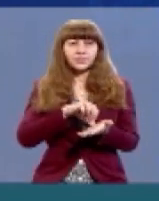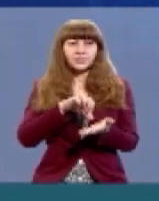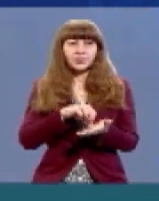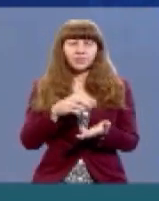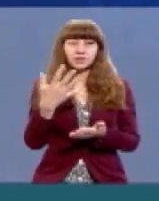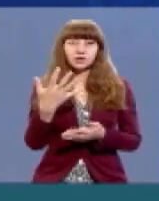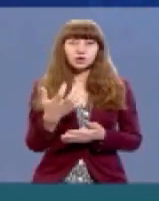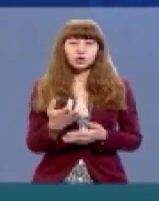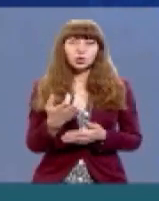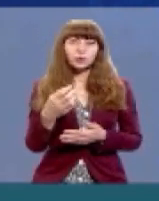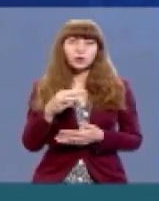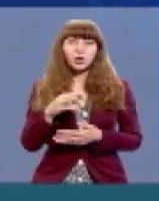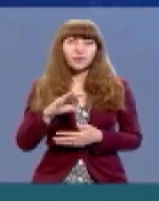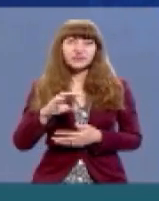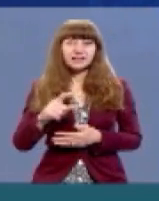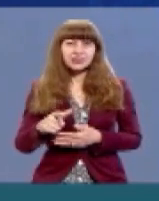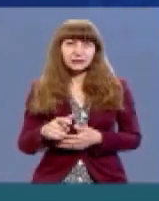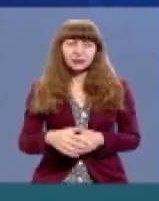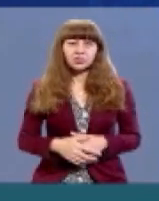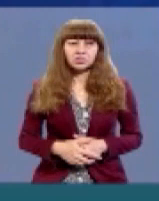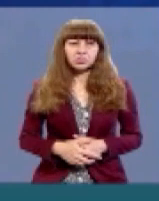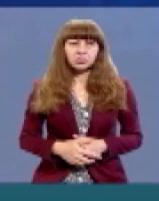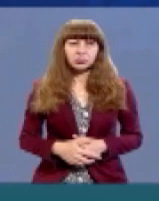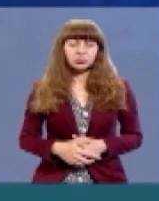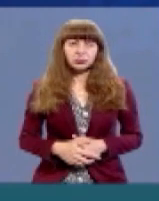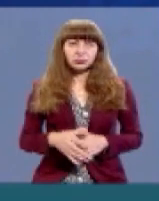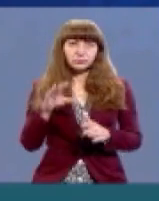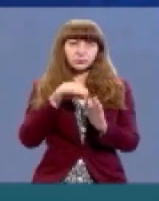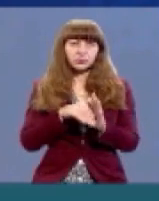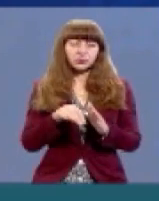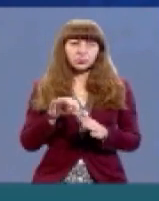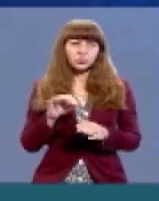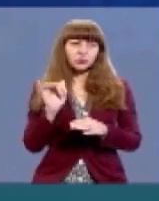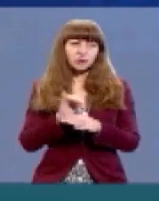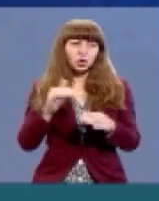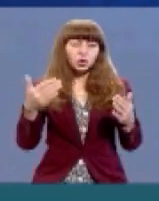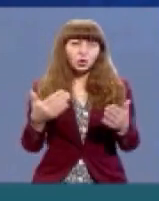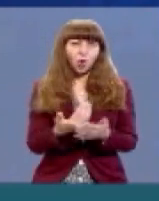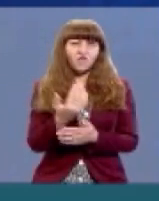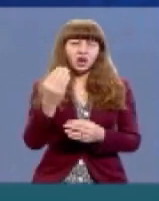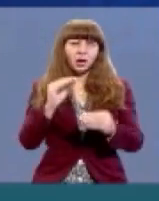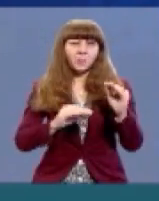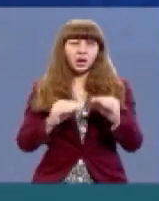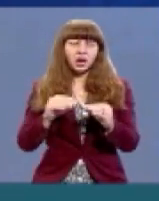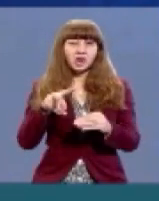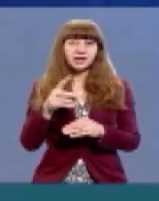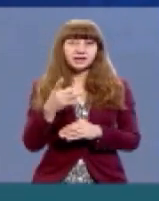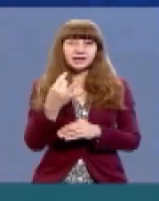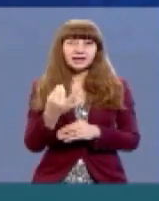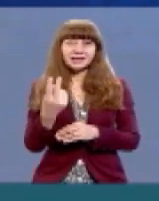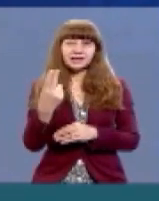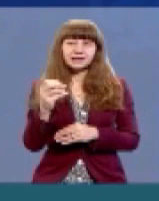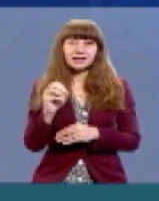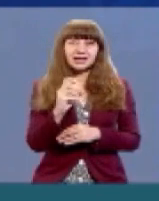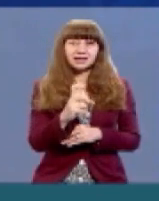500 миллионов тенге. Мы модернизировали и поставили новое оборудование в литейном цехе, которое